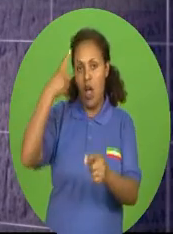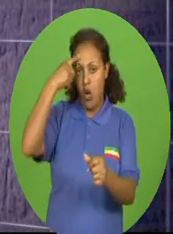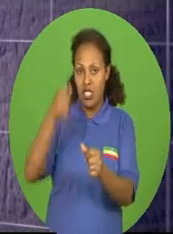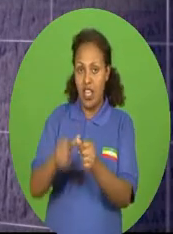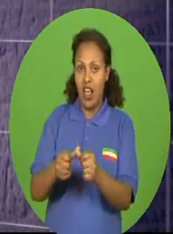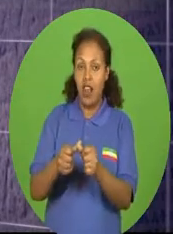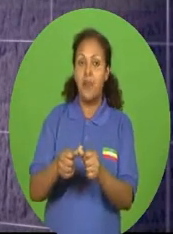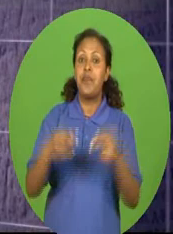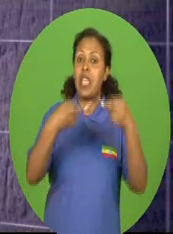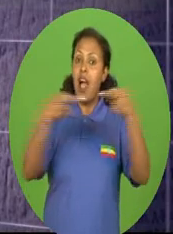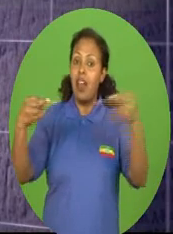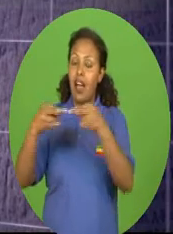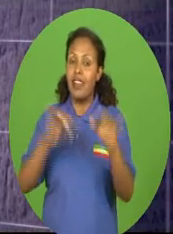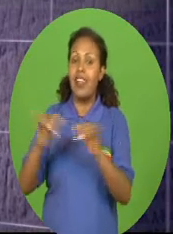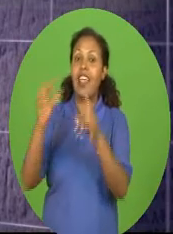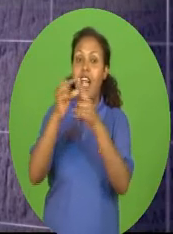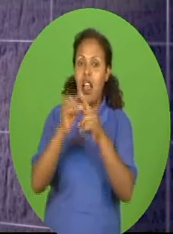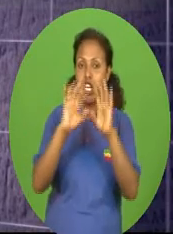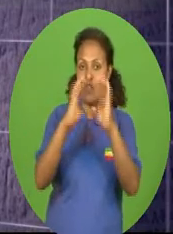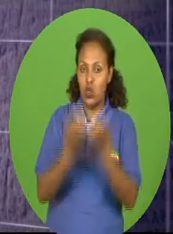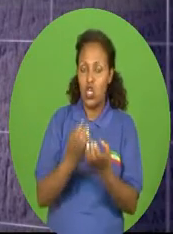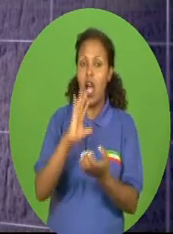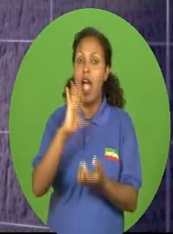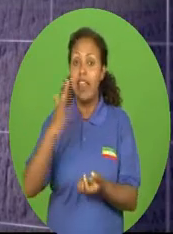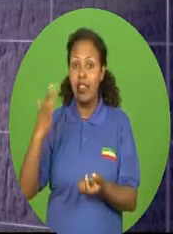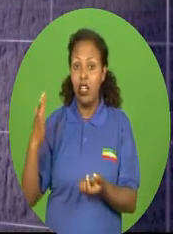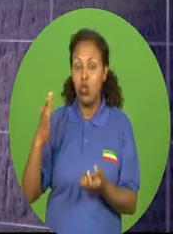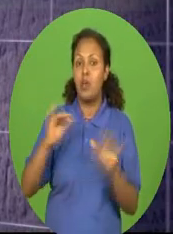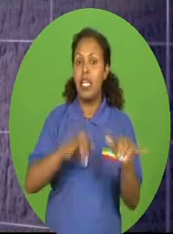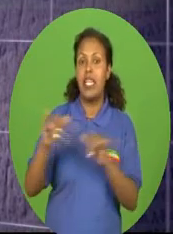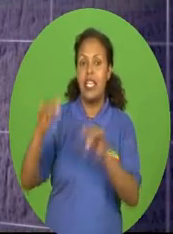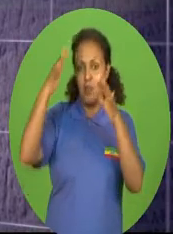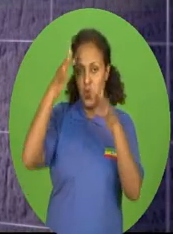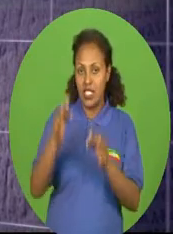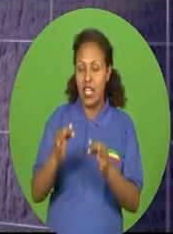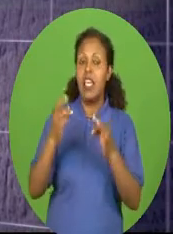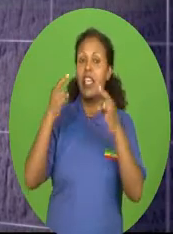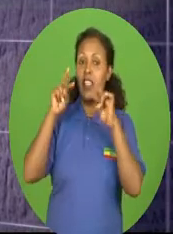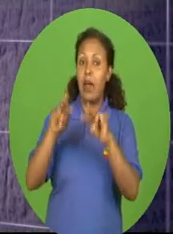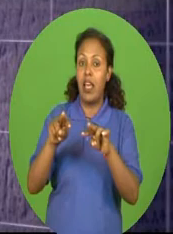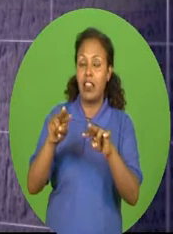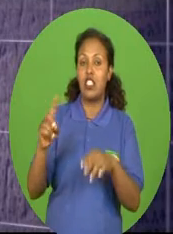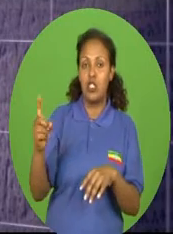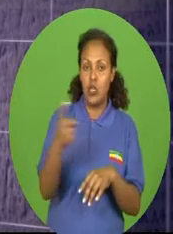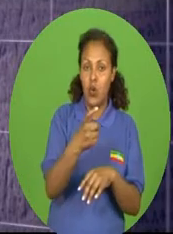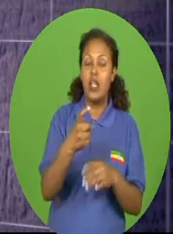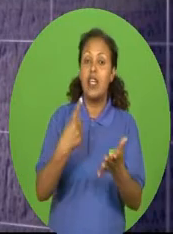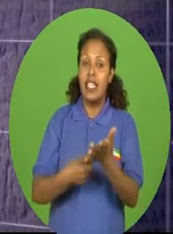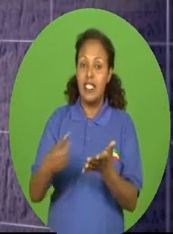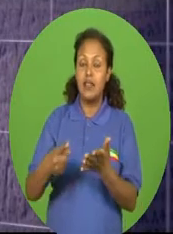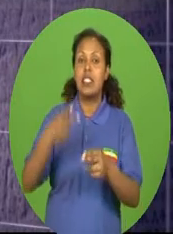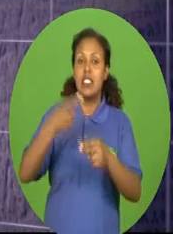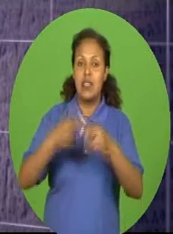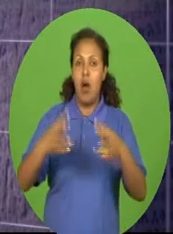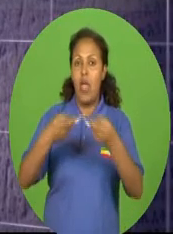አውስተናል። ሐረጋት እንደ ቃል ክፍሎች አይነታቸውም እንደሚወሰን የተመለከተን ሲሆን